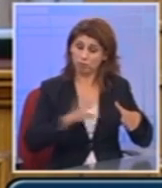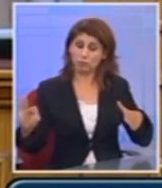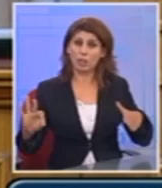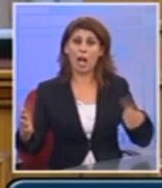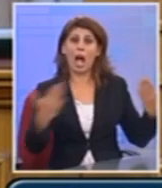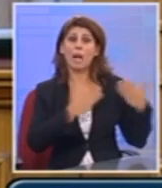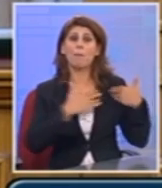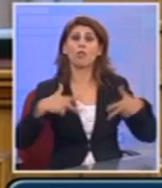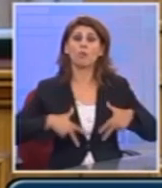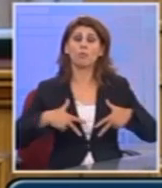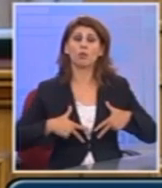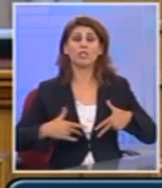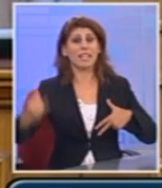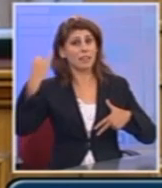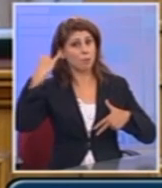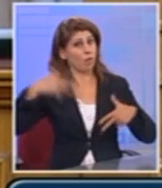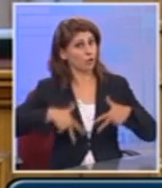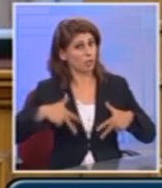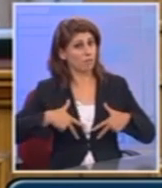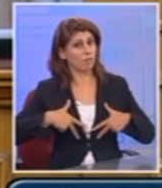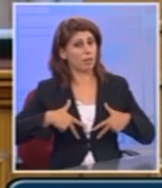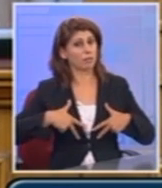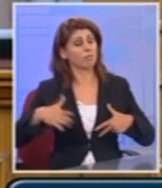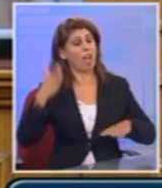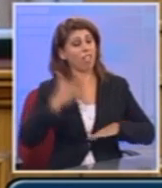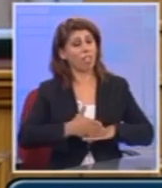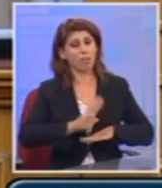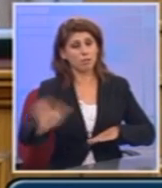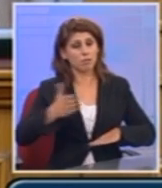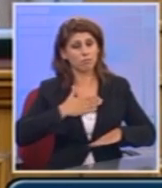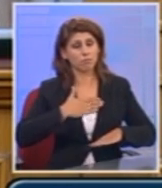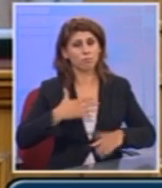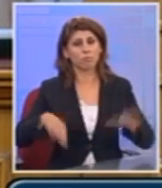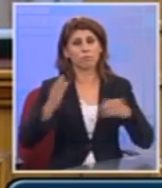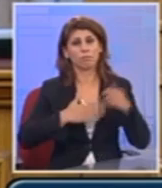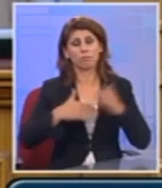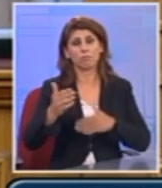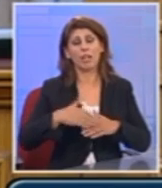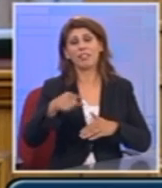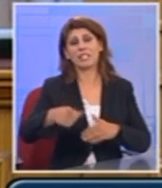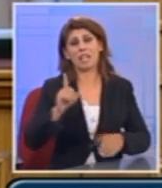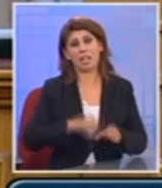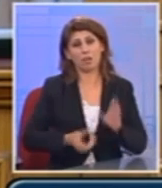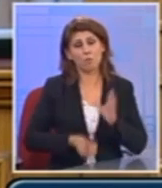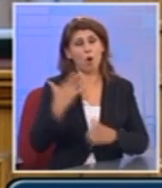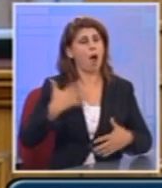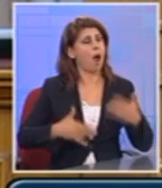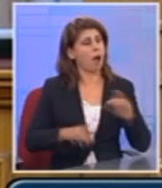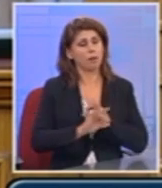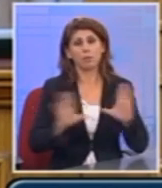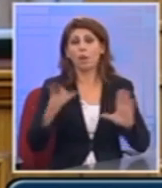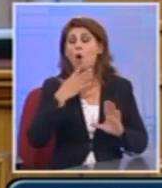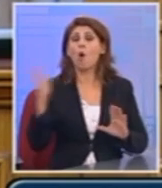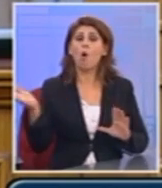αρμοδίου υπουργού και αντιπροέδρου τότε της κυβέρνησης του κυρίου βενιζέλου συγκεκριμένα ότι δεν υπάρχει λόγος ανησυχίας διότι